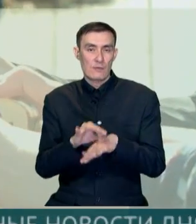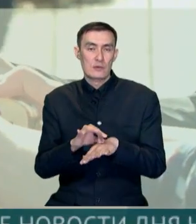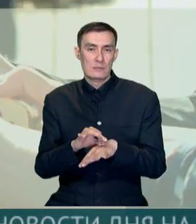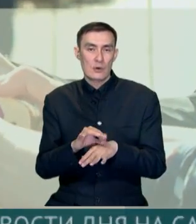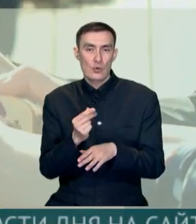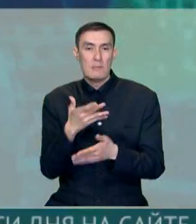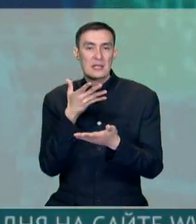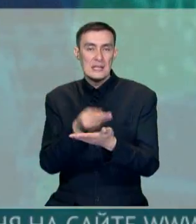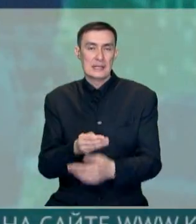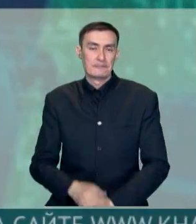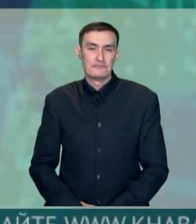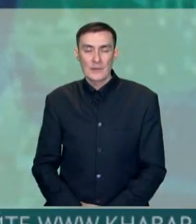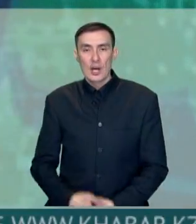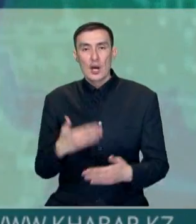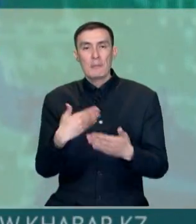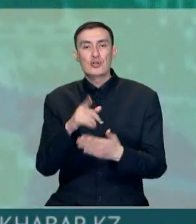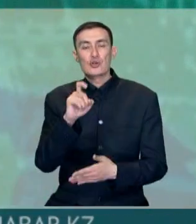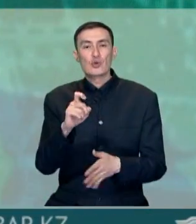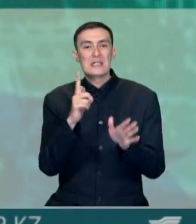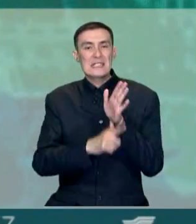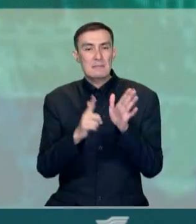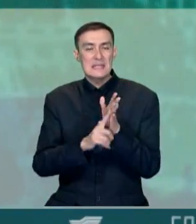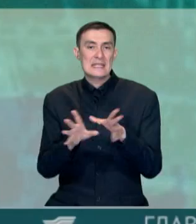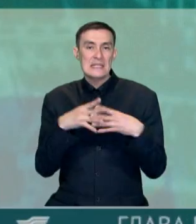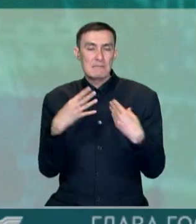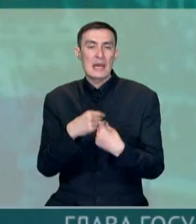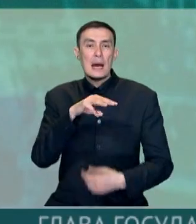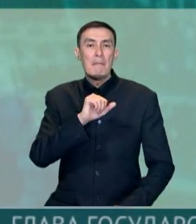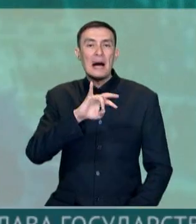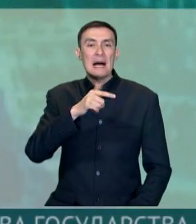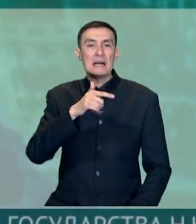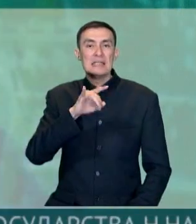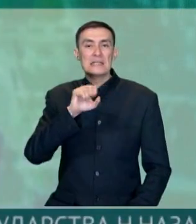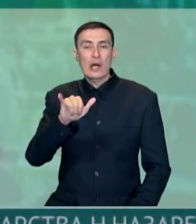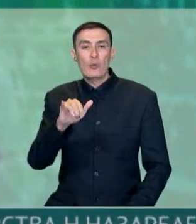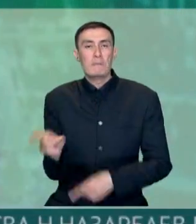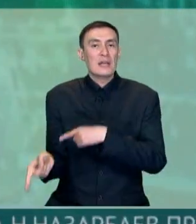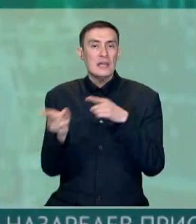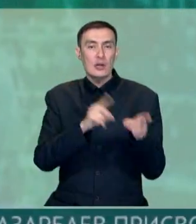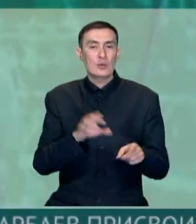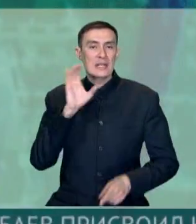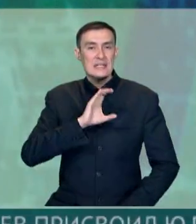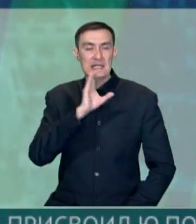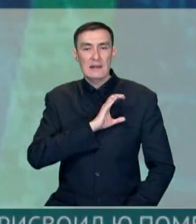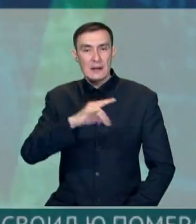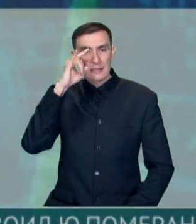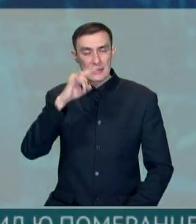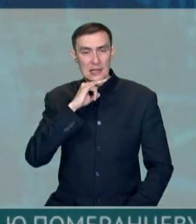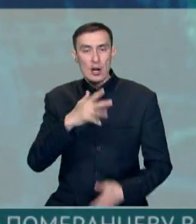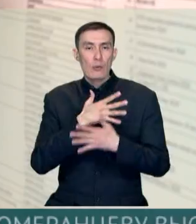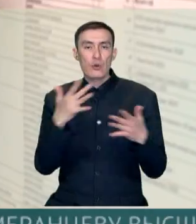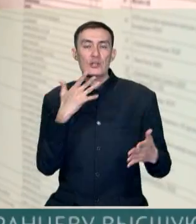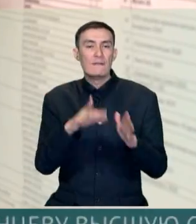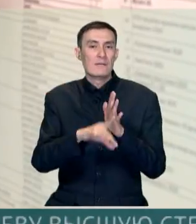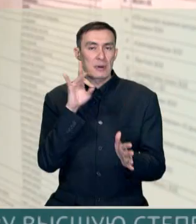компенсация. Почти 170 семей из Мангыстау переедут в северные регионы страны. Большинство из них